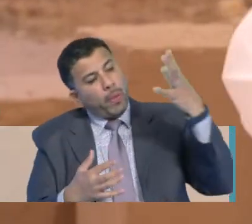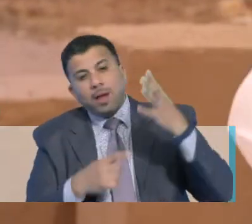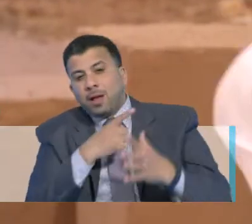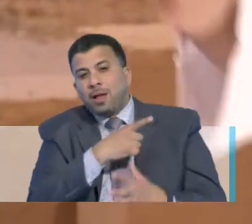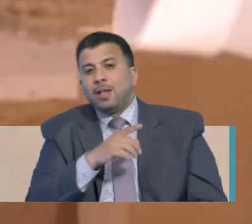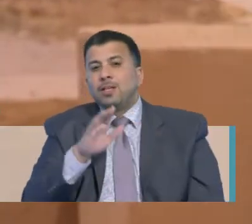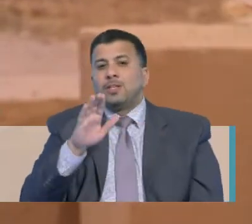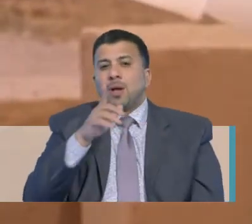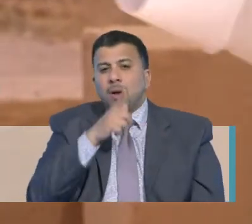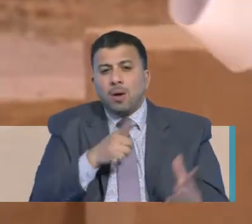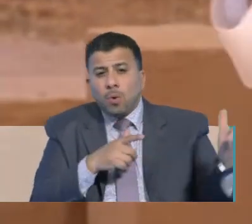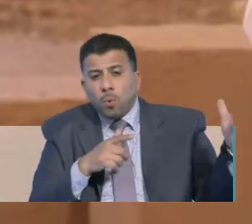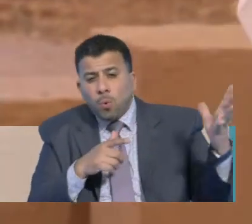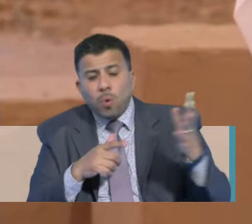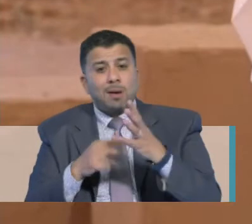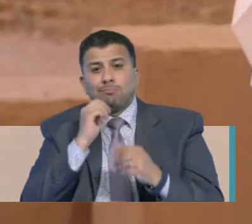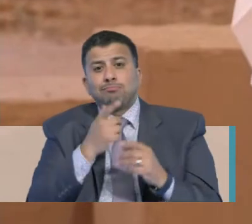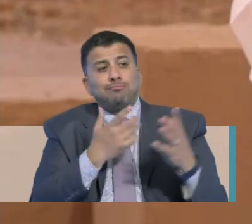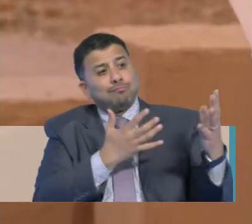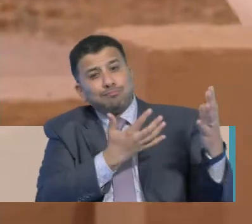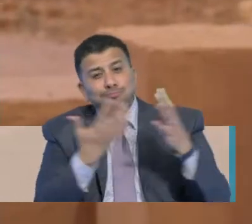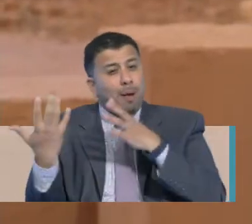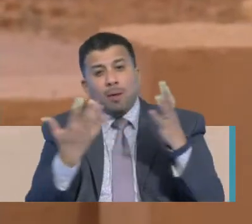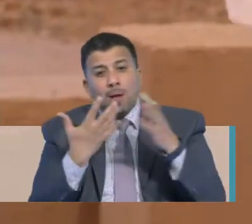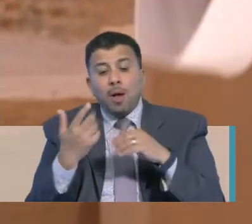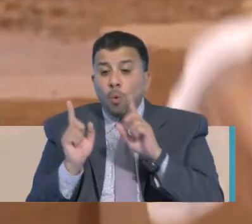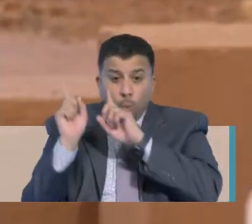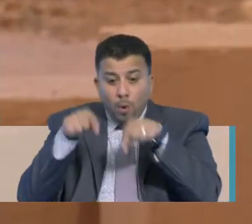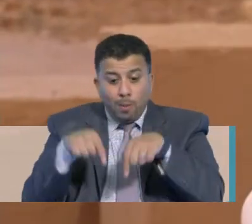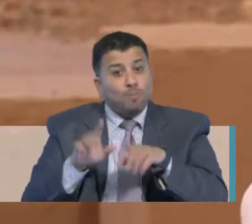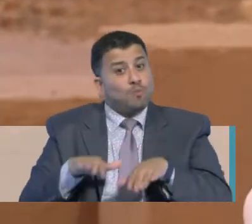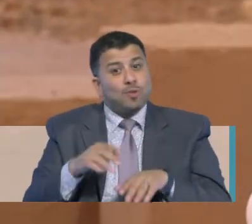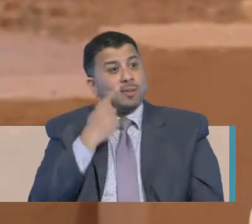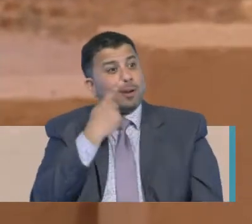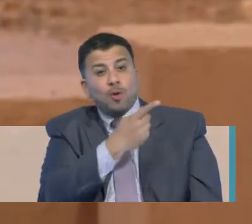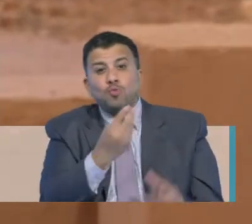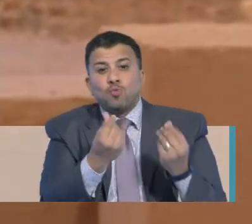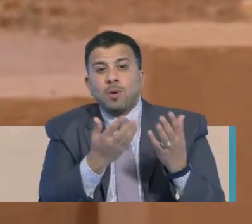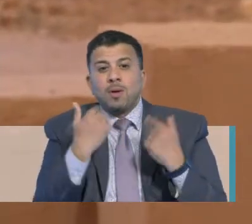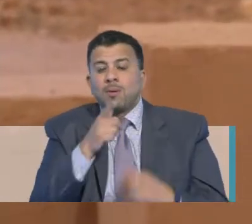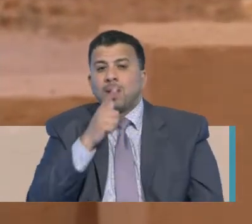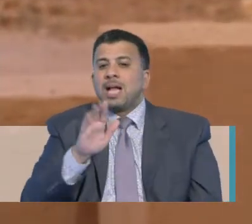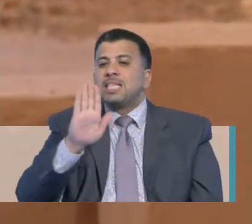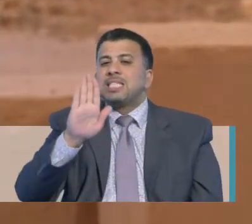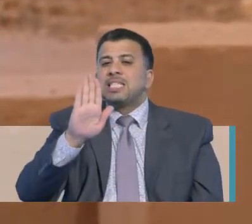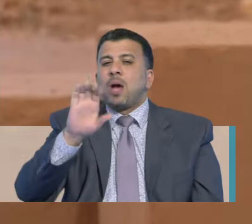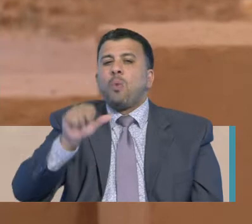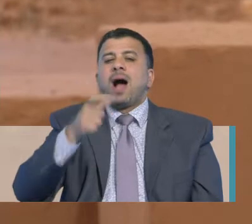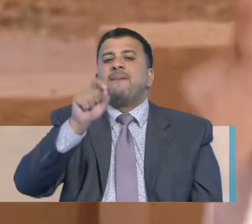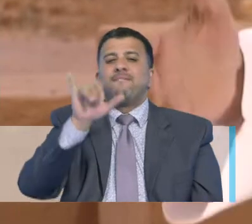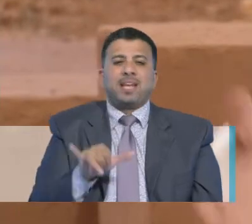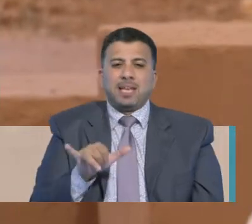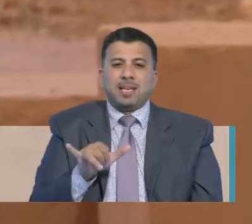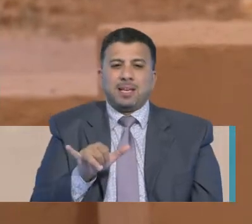جت جابت هذا كل منقول. الآن هاي الرمال تسمى سوافي،